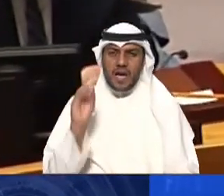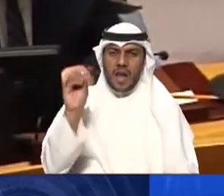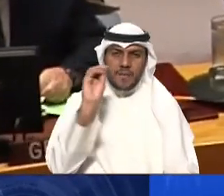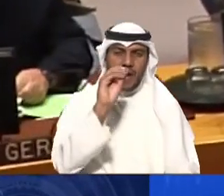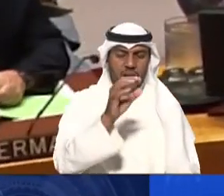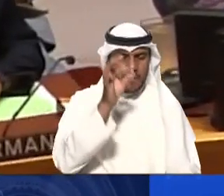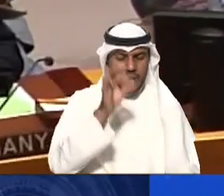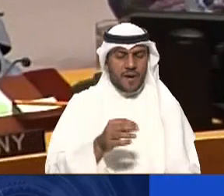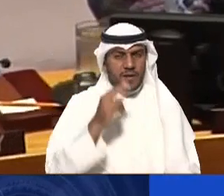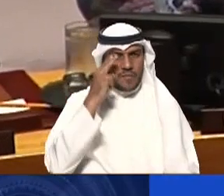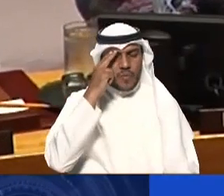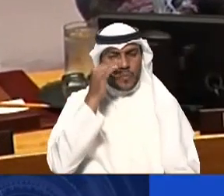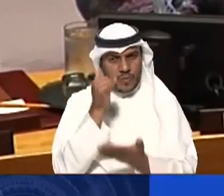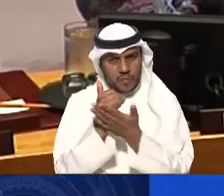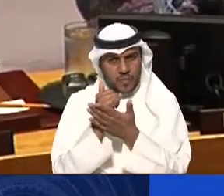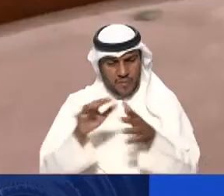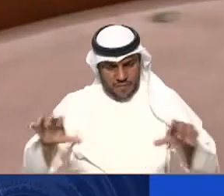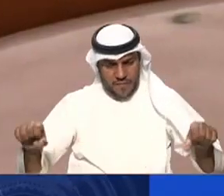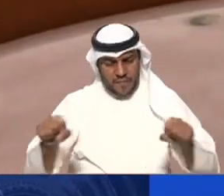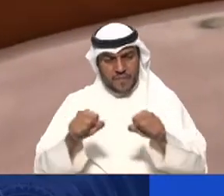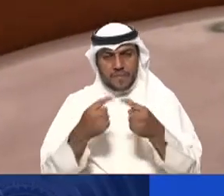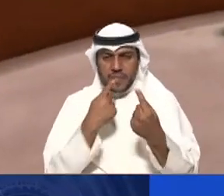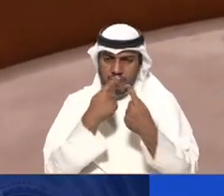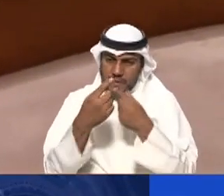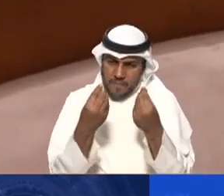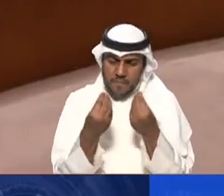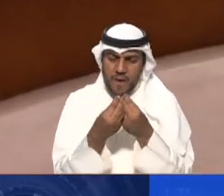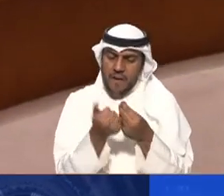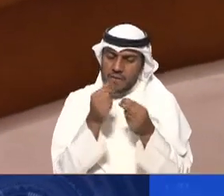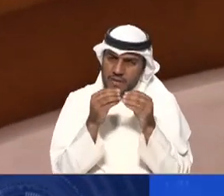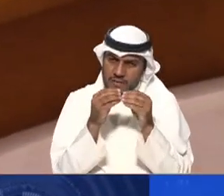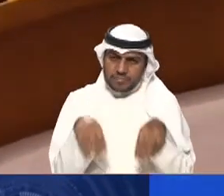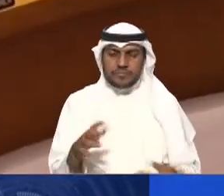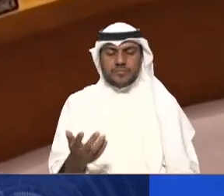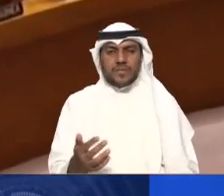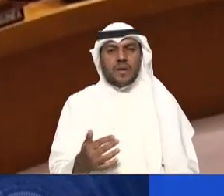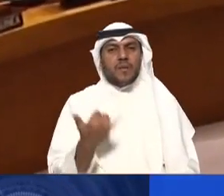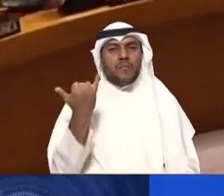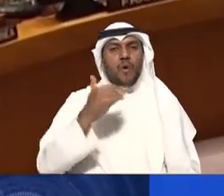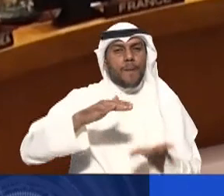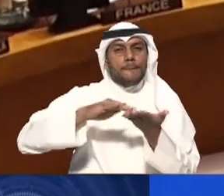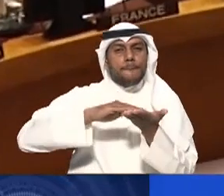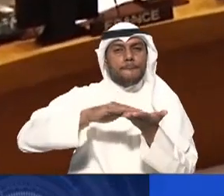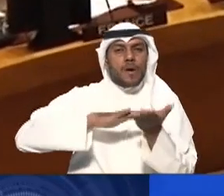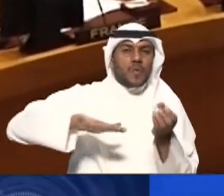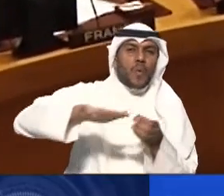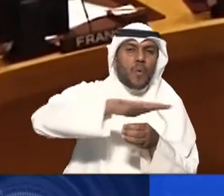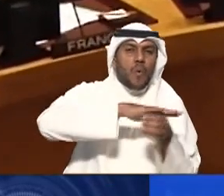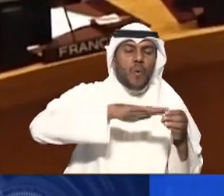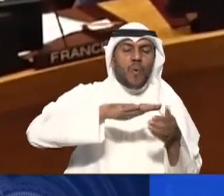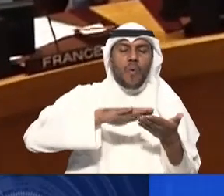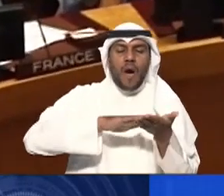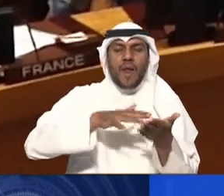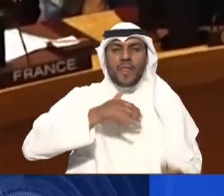ترعاه المملكة العربية السعودية الشقيقة للحفاظ على السلامة الإقليمية لليمن، إضافة إلى دعم خطة المبعوث الخاص